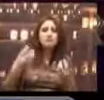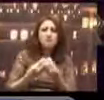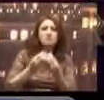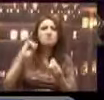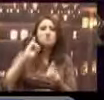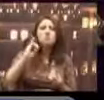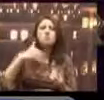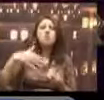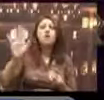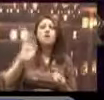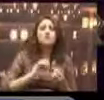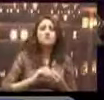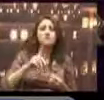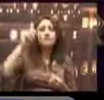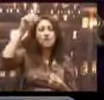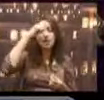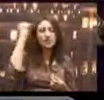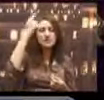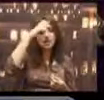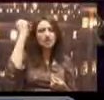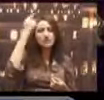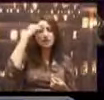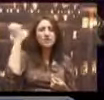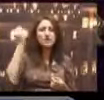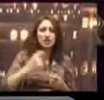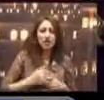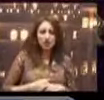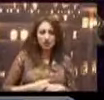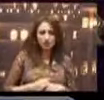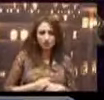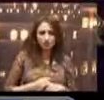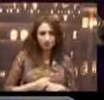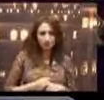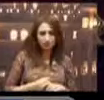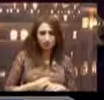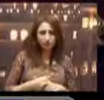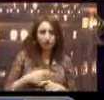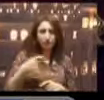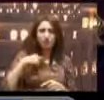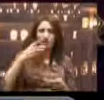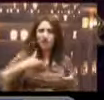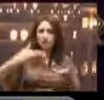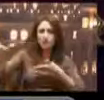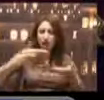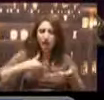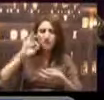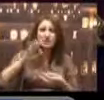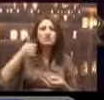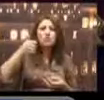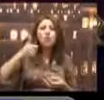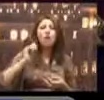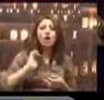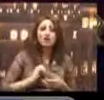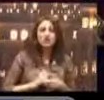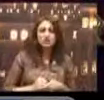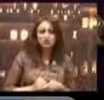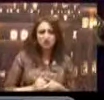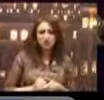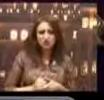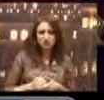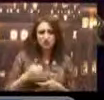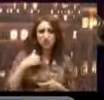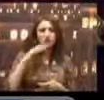من عنده سبحانه وتعالى، ان ادانا امثله. انما ما ينفعش نتعامل مع بعض بالطريقه دي. الحكايه دي بقى هتقلل احتقان بشكل رهيب.